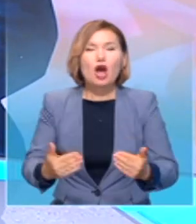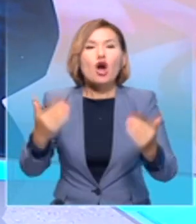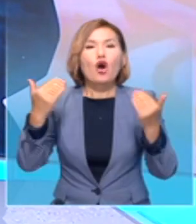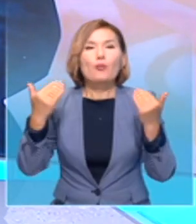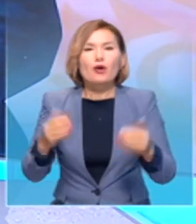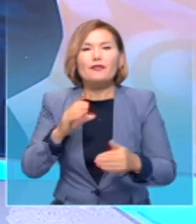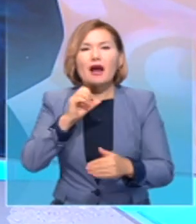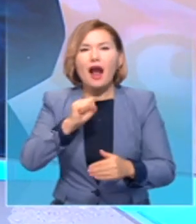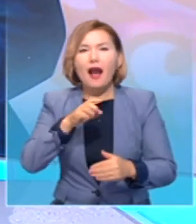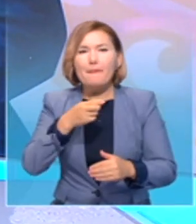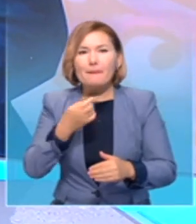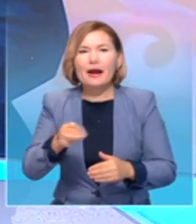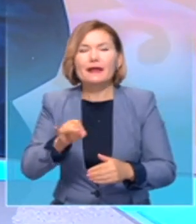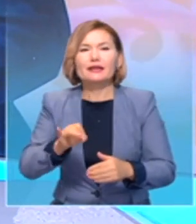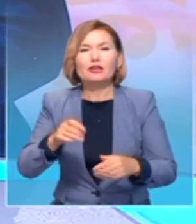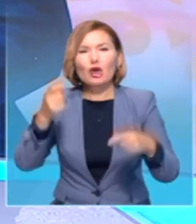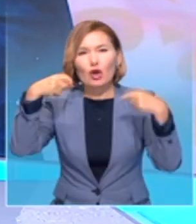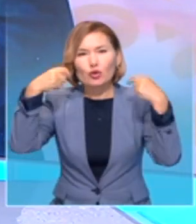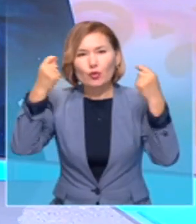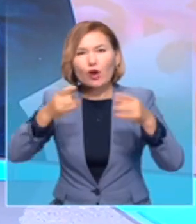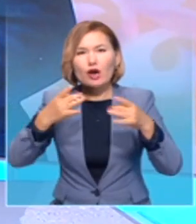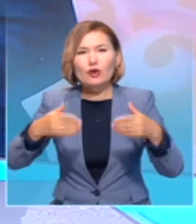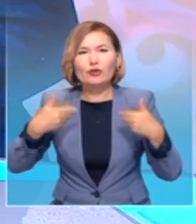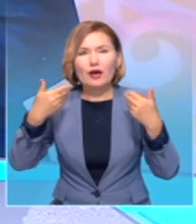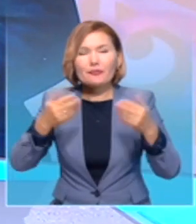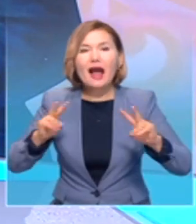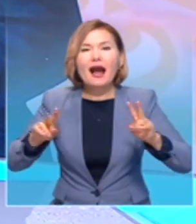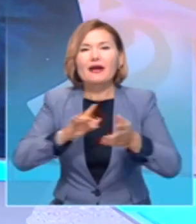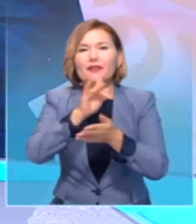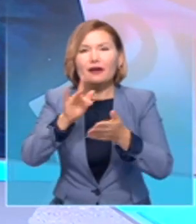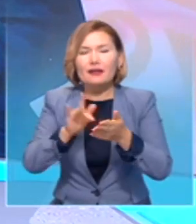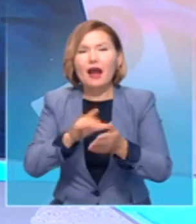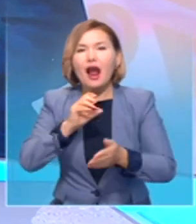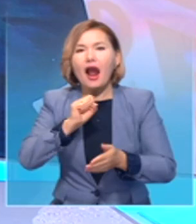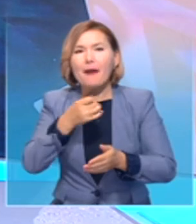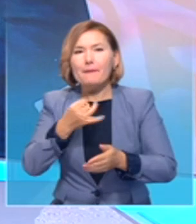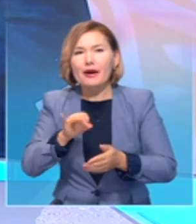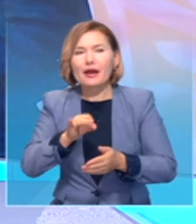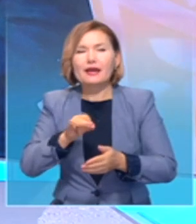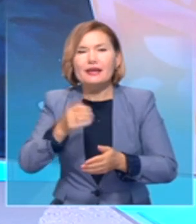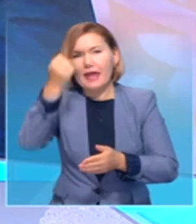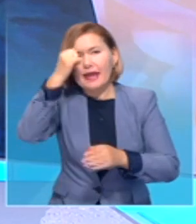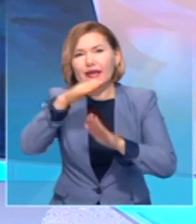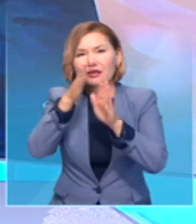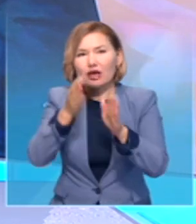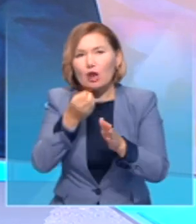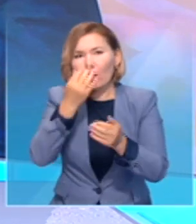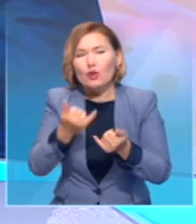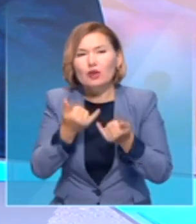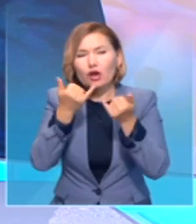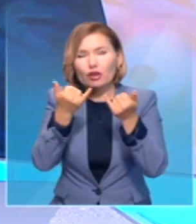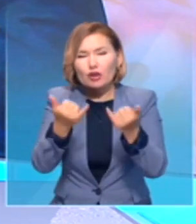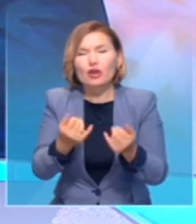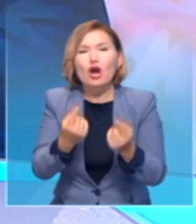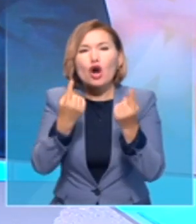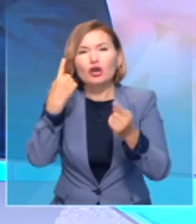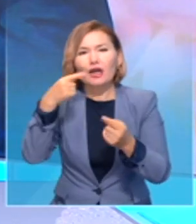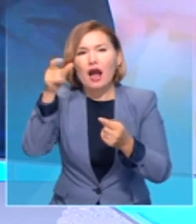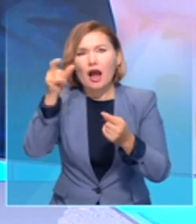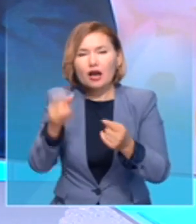Бүгін Абай Құнанбайұлының туған күні. Зиялы қауым өкілдері Астанадағы Абай ескерткішіне гүл шоқтарын қойып, ұлы ақынға құрмет